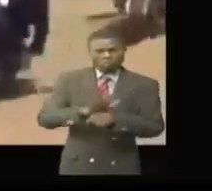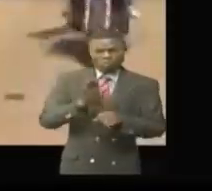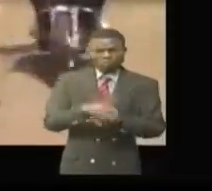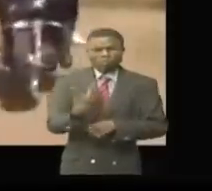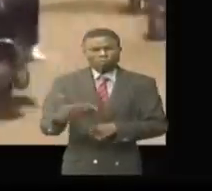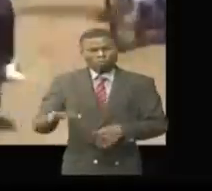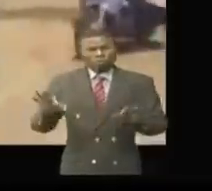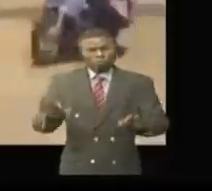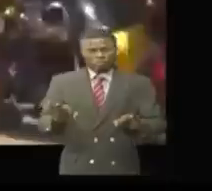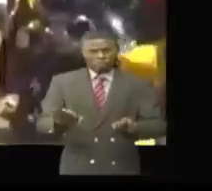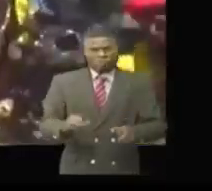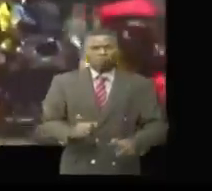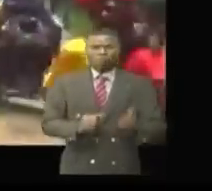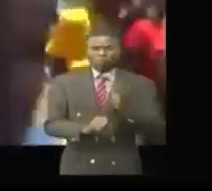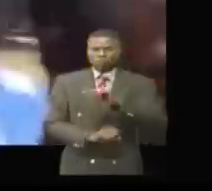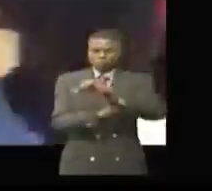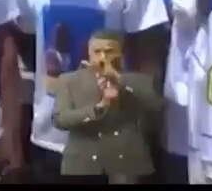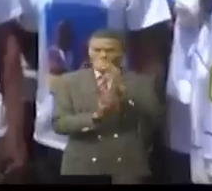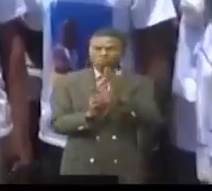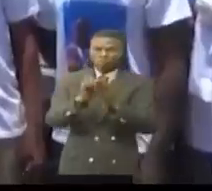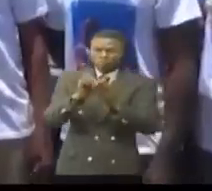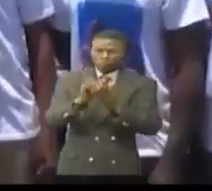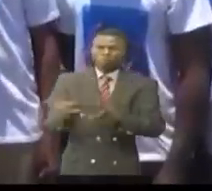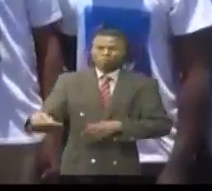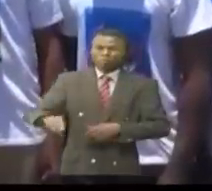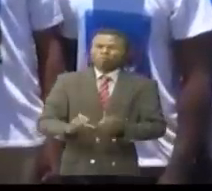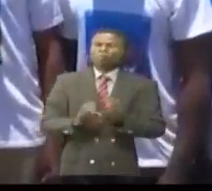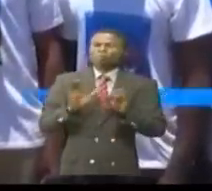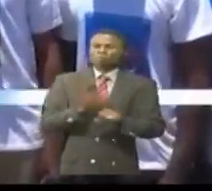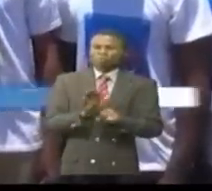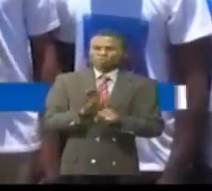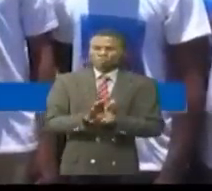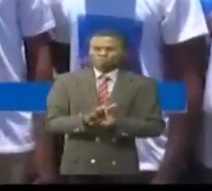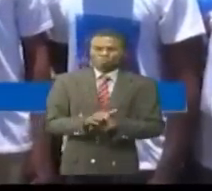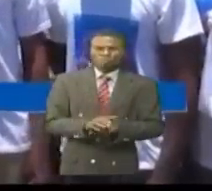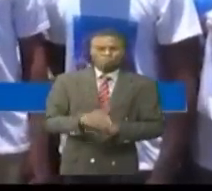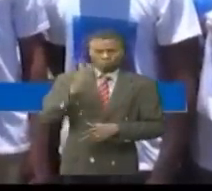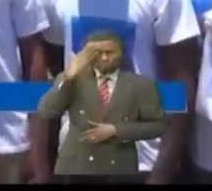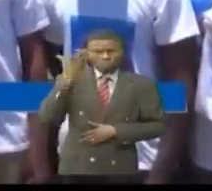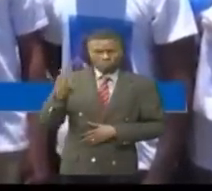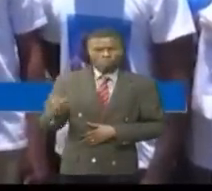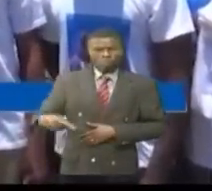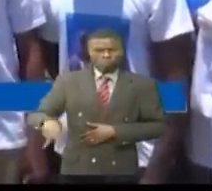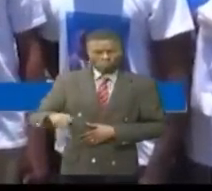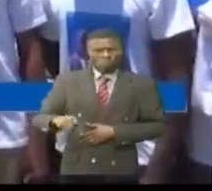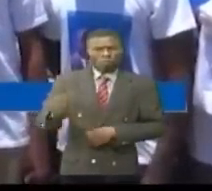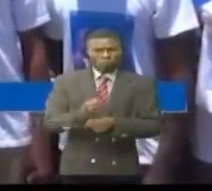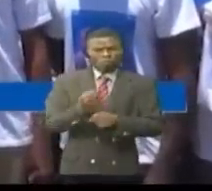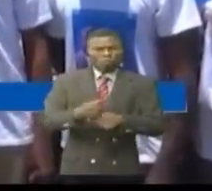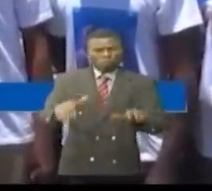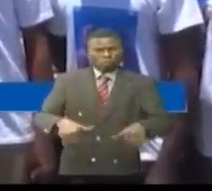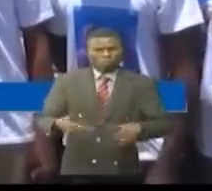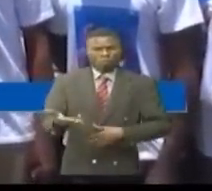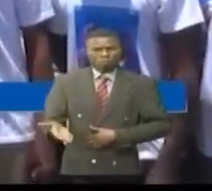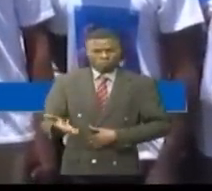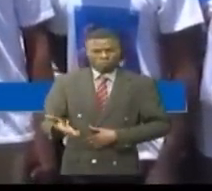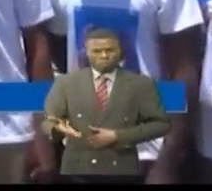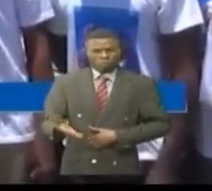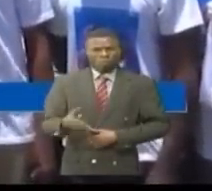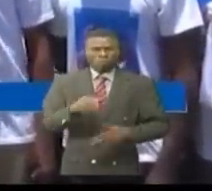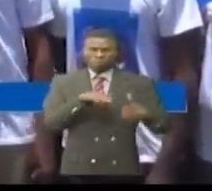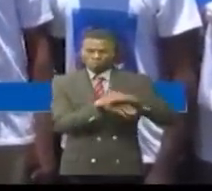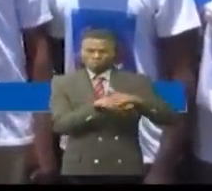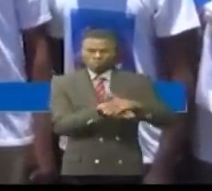peuvent faire d'elle une province agricole. Maïndombe est réputée province agricole et détient